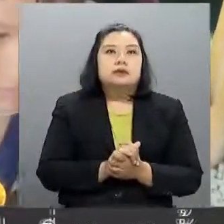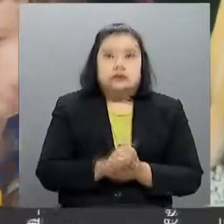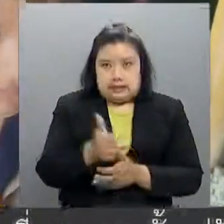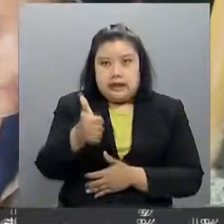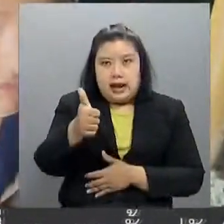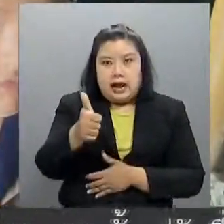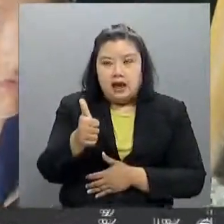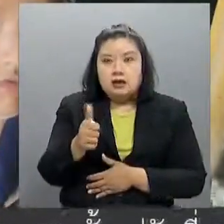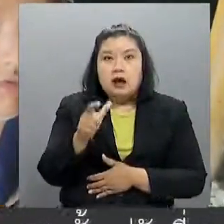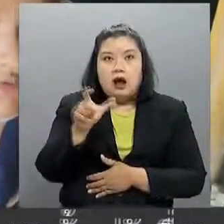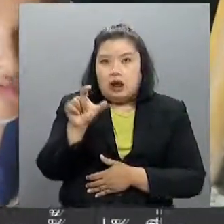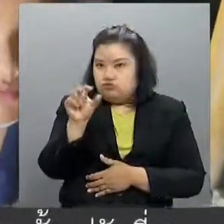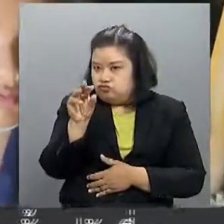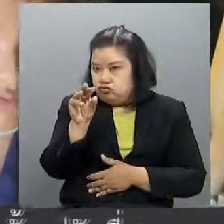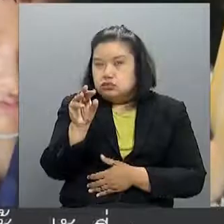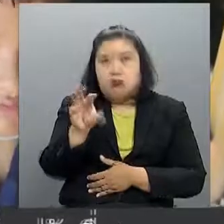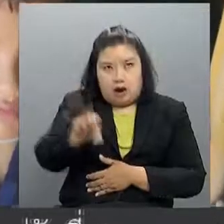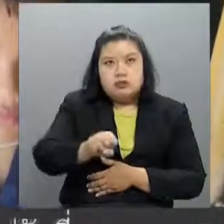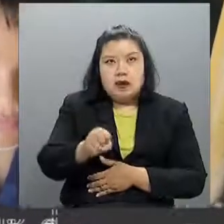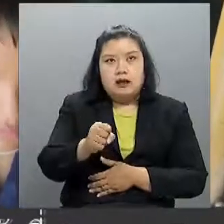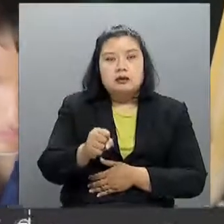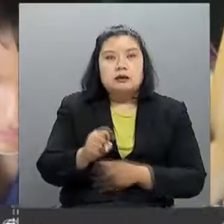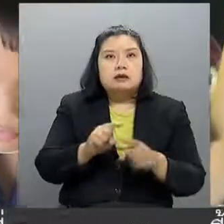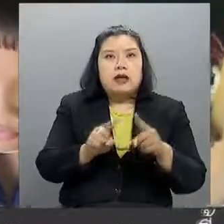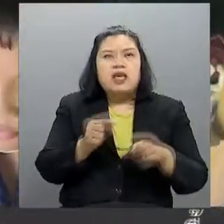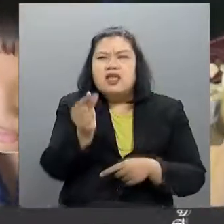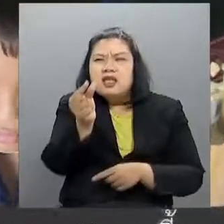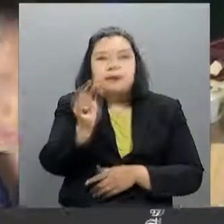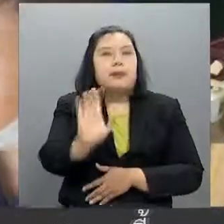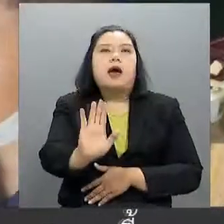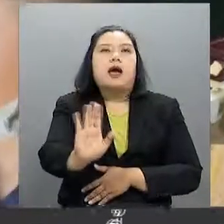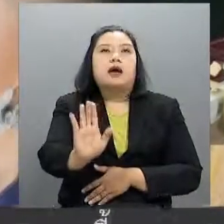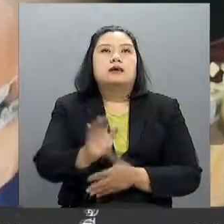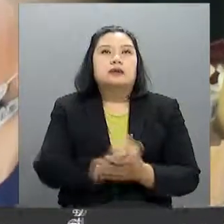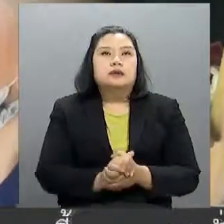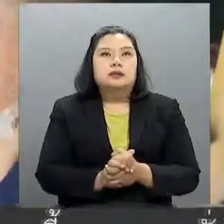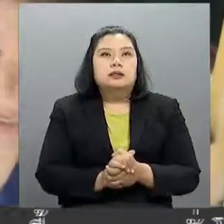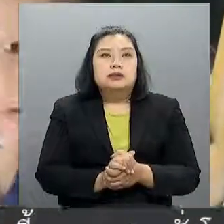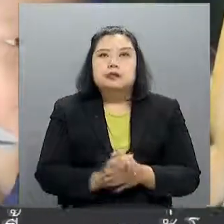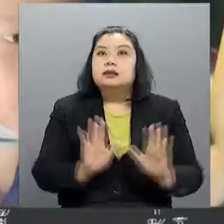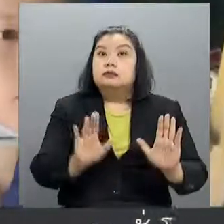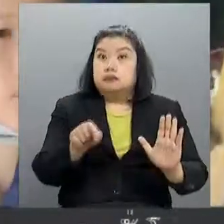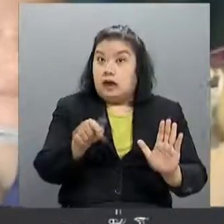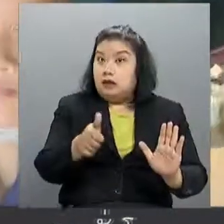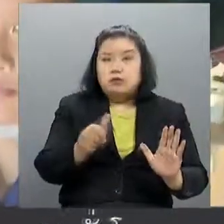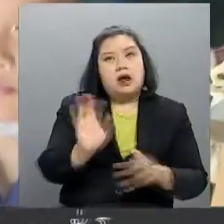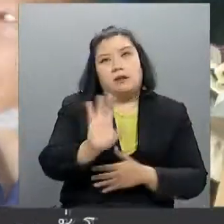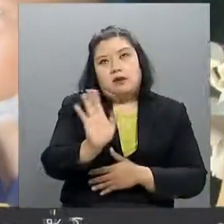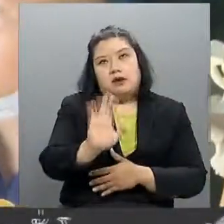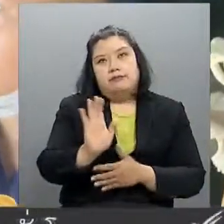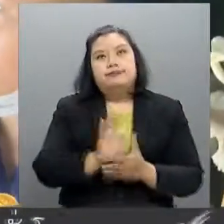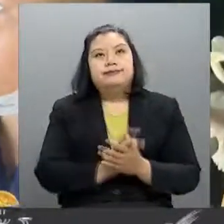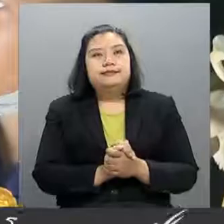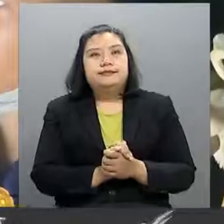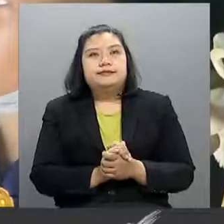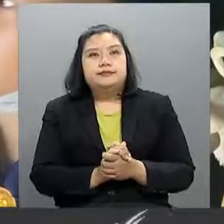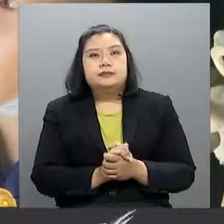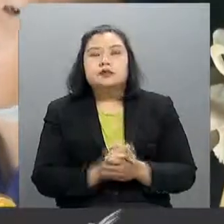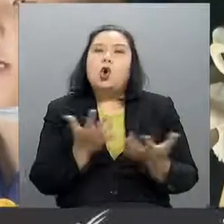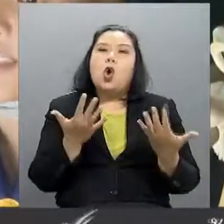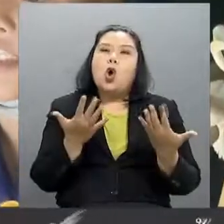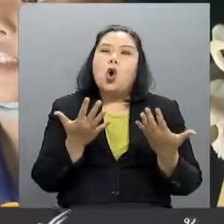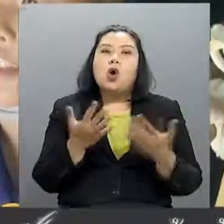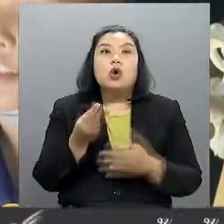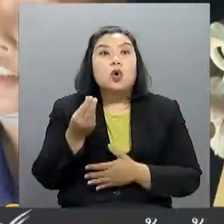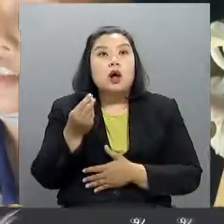ป็นดอกใหญ่นะคะสามารถเก็บได้ที่ตรงนี้ถ้าเป็นดอกเล็กแบบนี้เก็บได้ไหมคะ ไม่ได้ ต้องรออีกประมาณวันนึงว่า